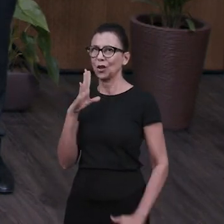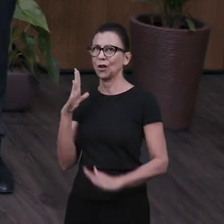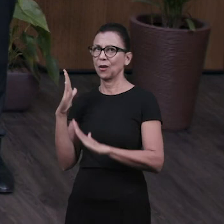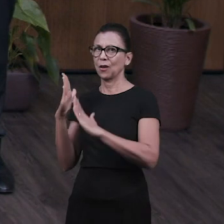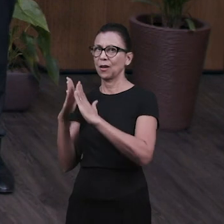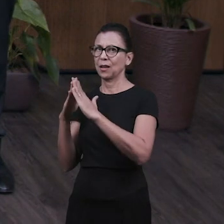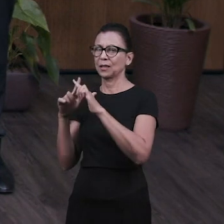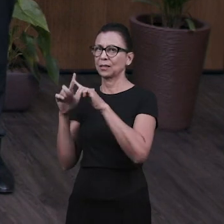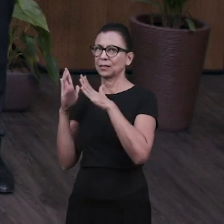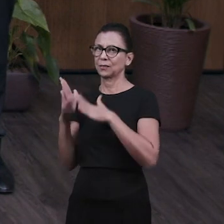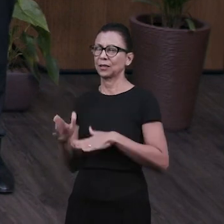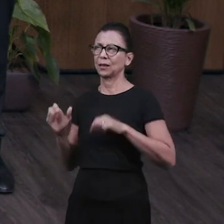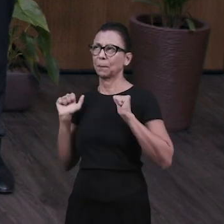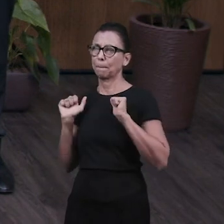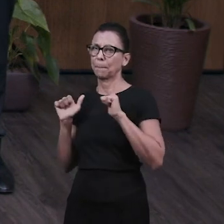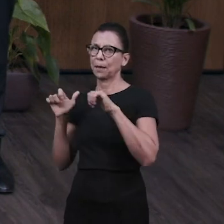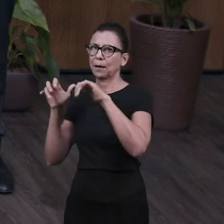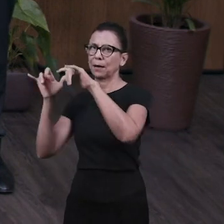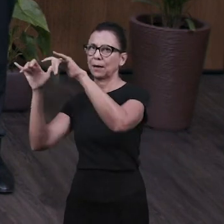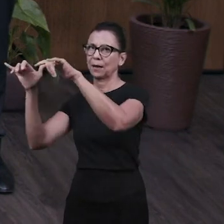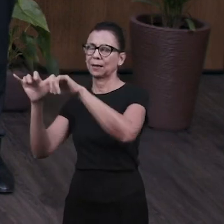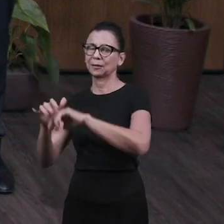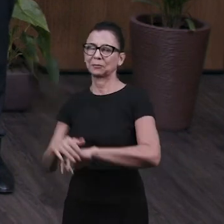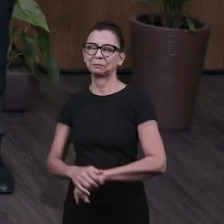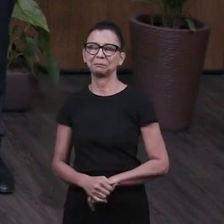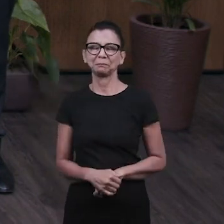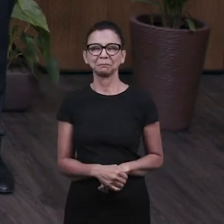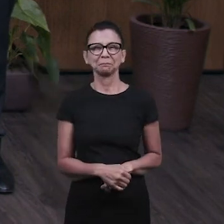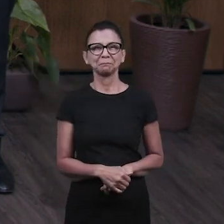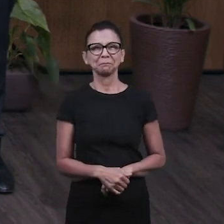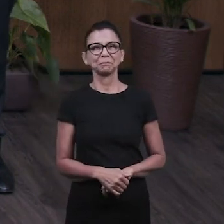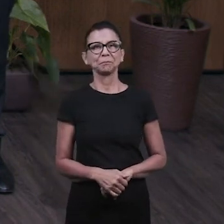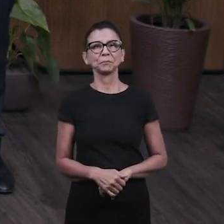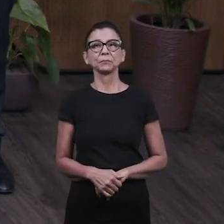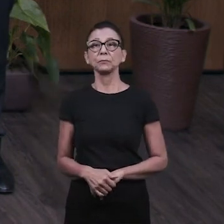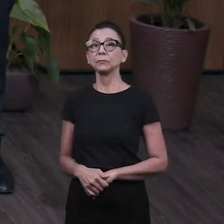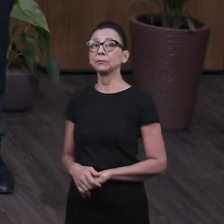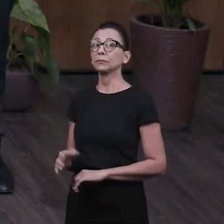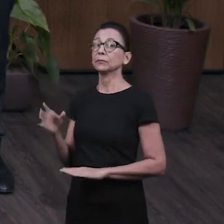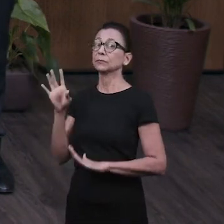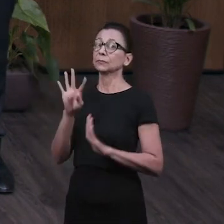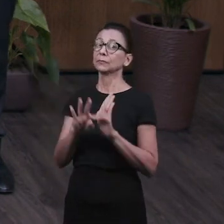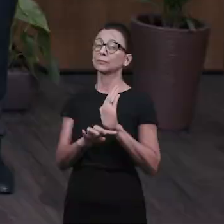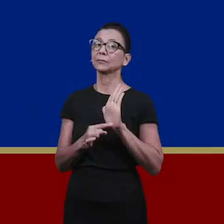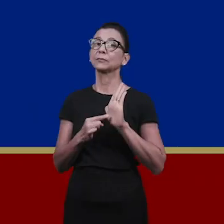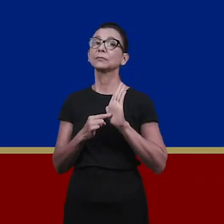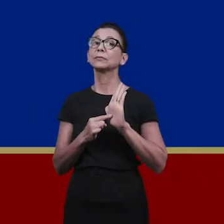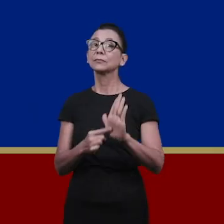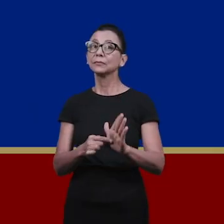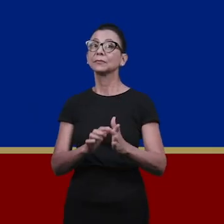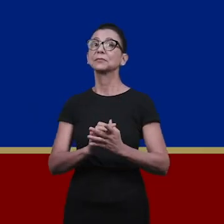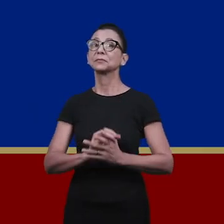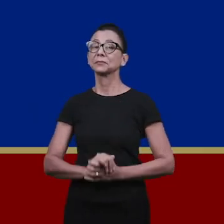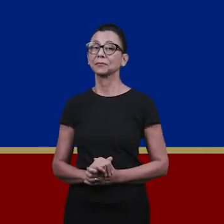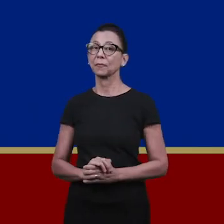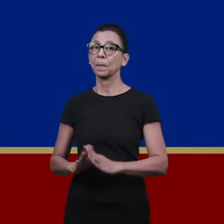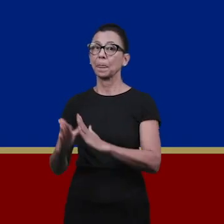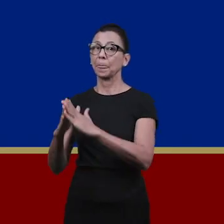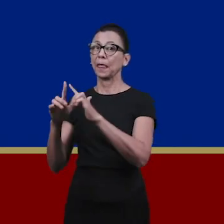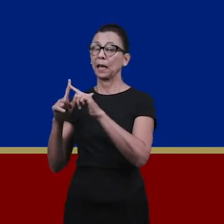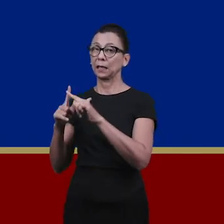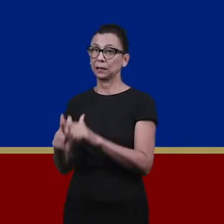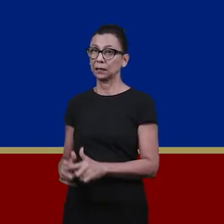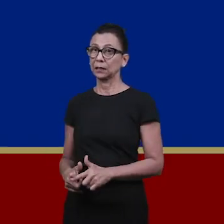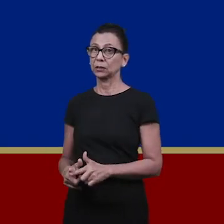arriver. Et comme dit le texte, son épouse s'est déjà préparée.